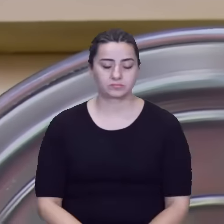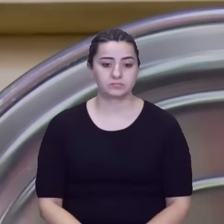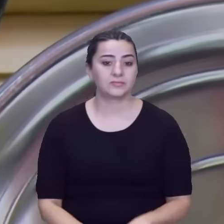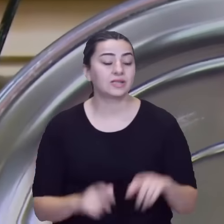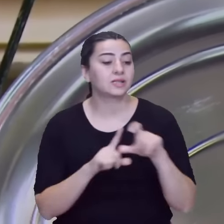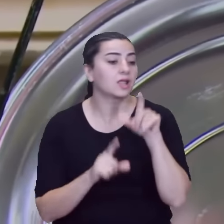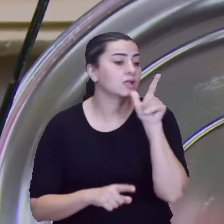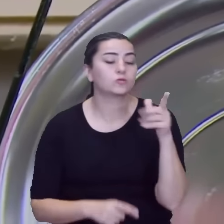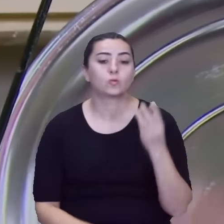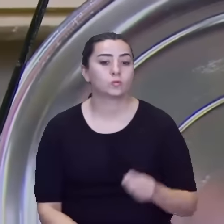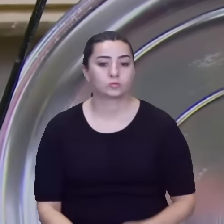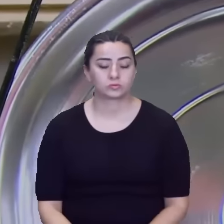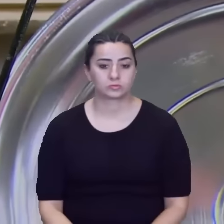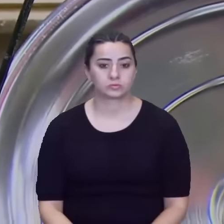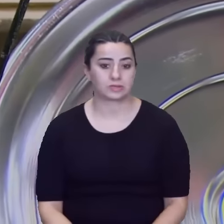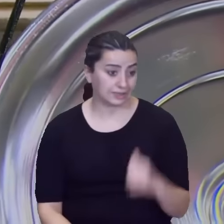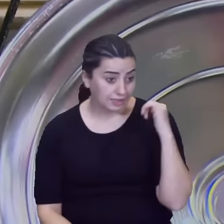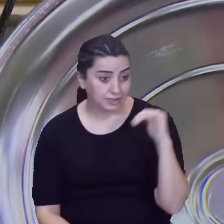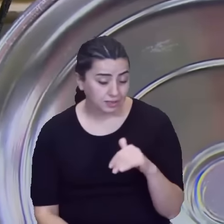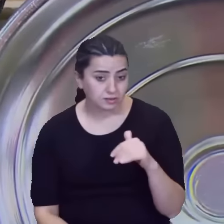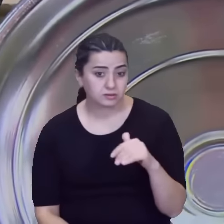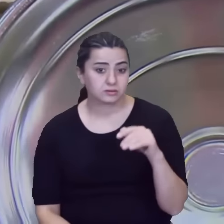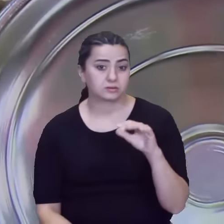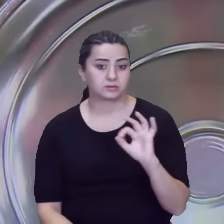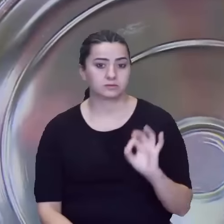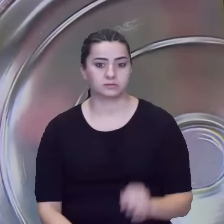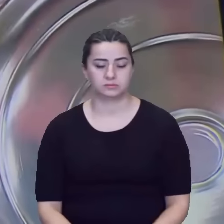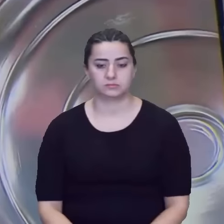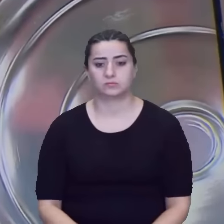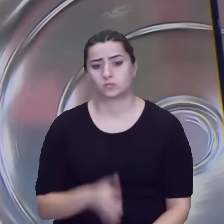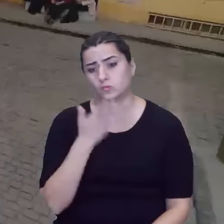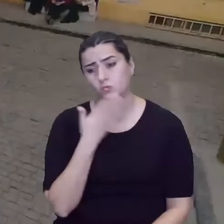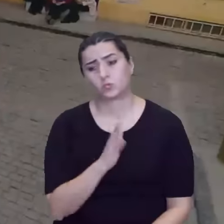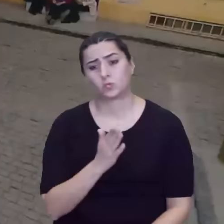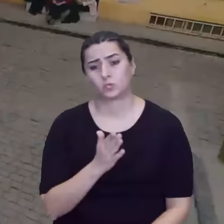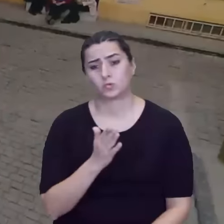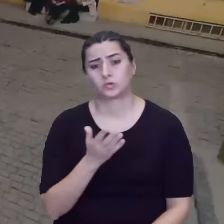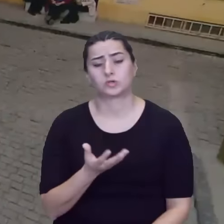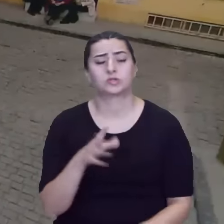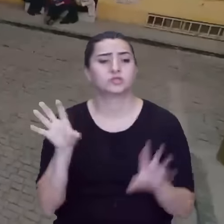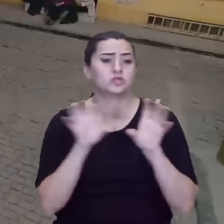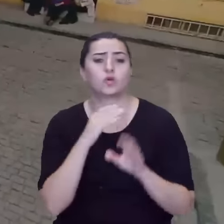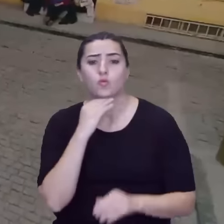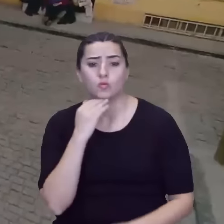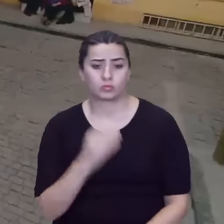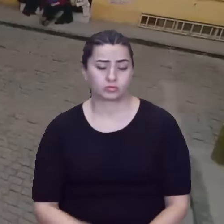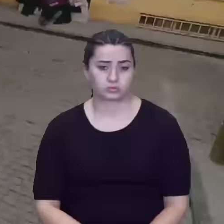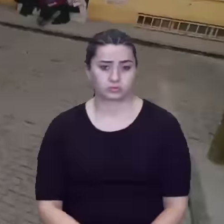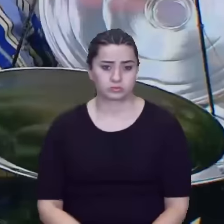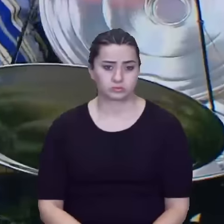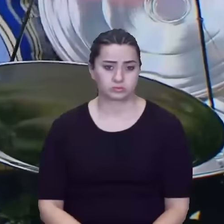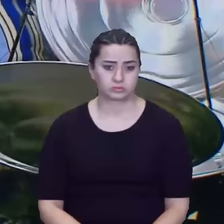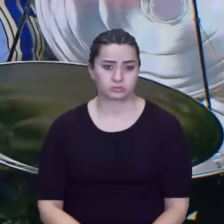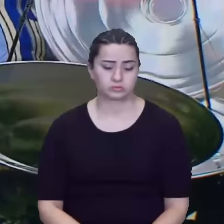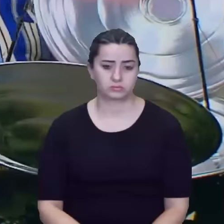Dilek, ne oldu? Yayın geldi mi? Kepçeyi de taktım. Ay yok ya, yine çekmiyor, yine çekmiyor. Onu da